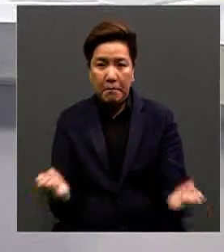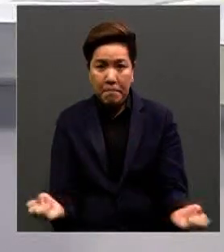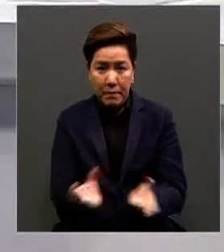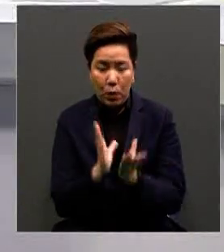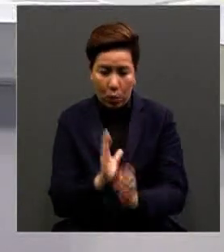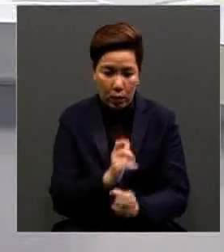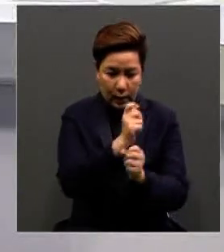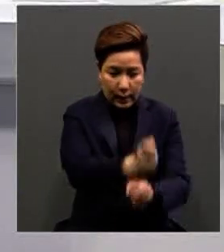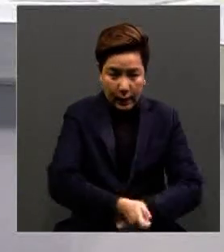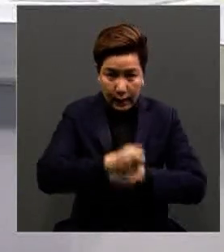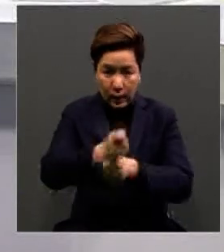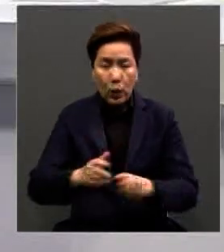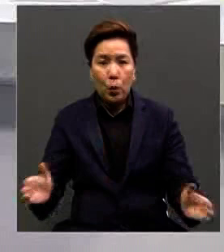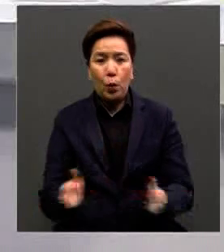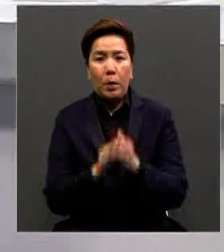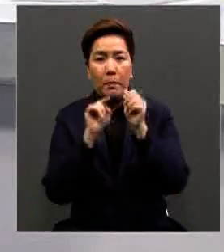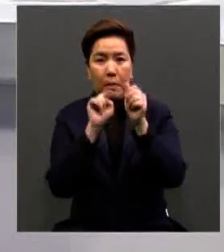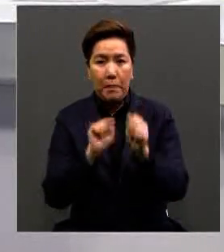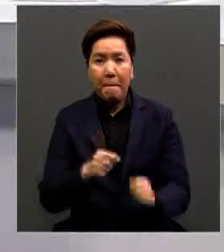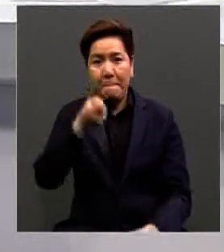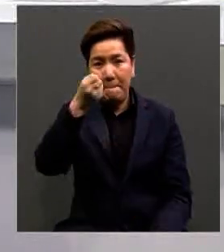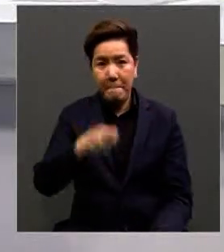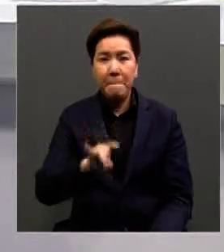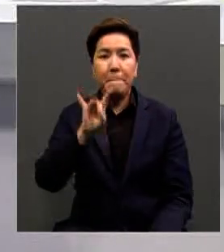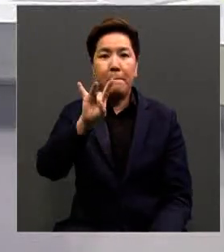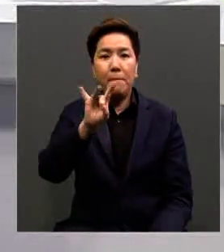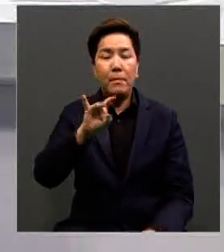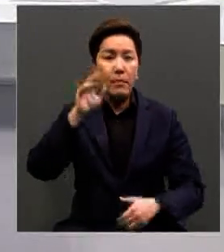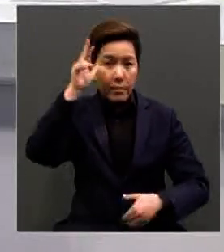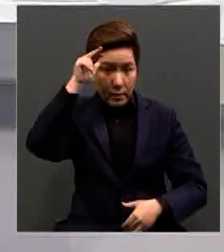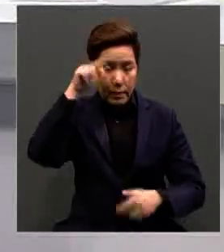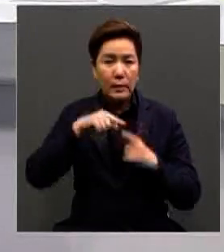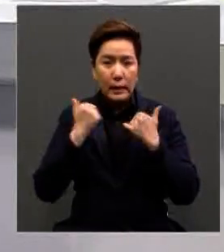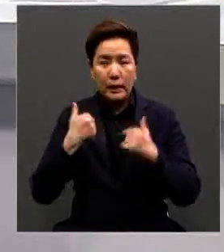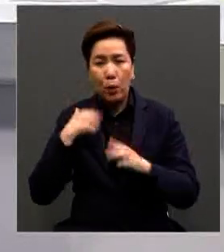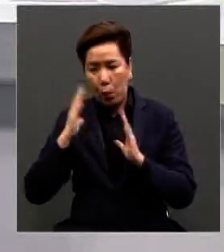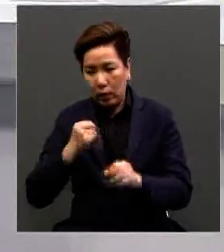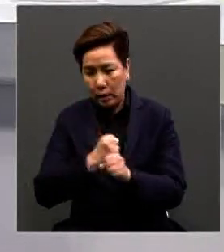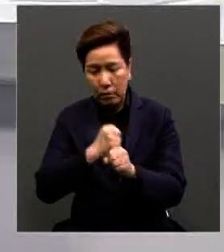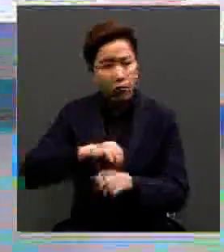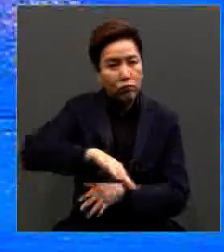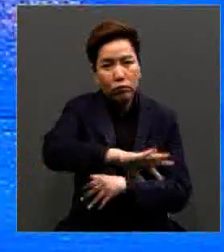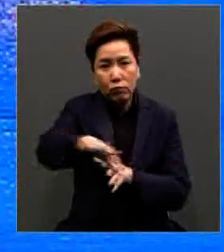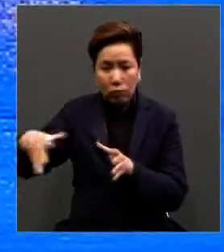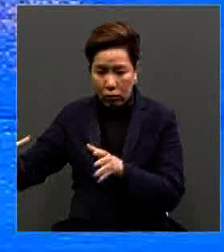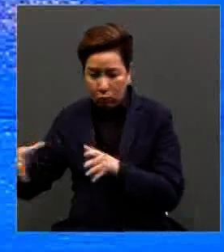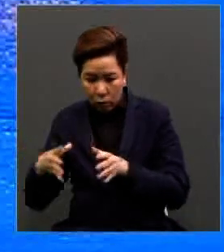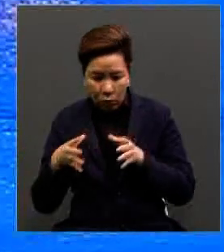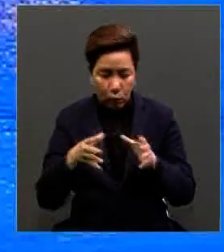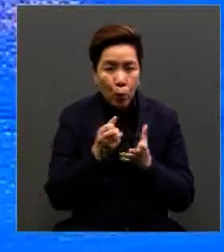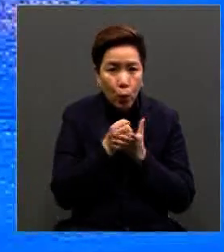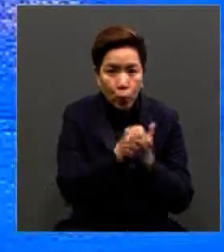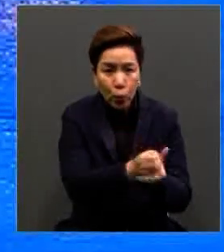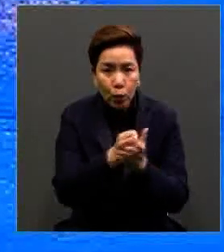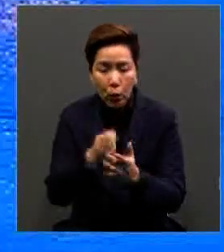มีการเกษตรด้วยนะครับรวมทั้งสิ้นเนี่ย 8อำเภอนะครับโดยจังหวัดลำปางตอนนี้ก็มีการระดมนะครับให้การช่วยเหลือผู้ประสบภัยนะ